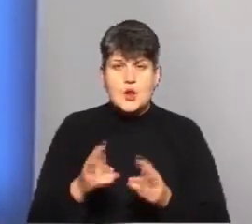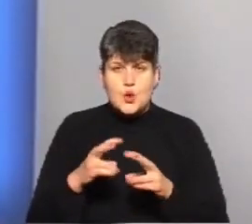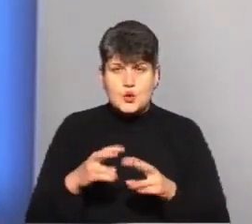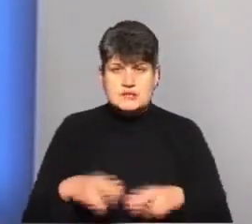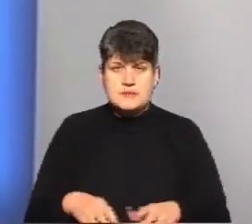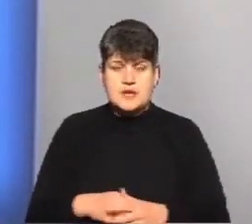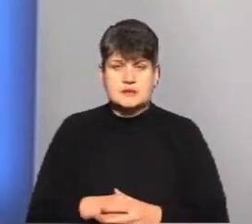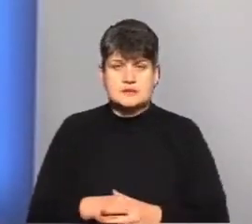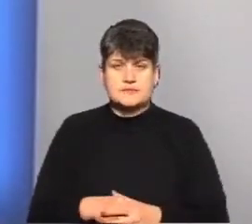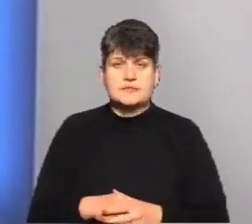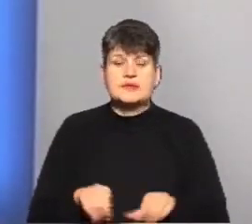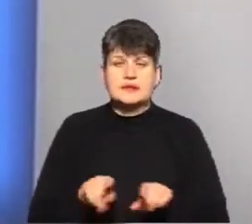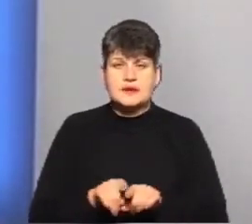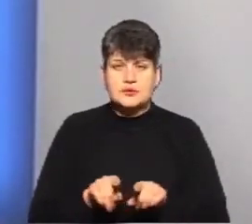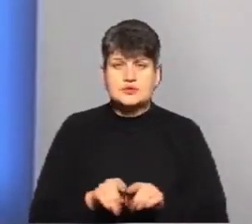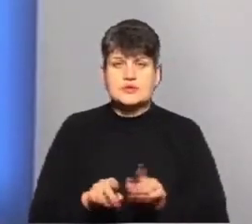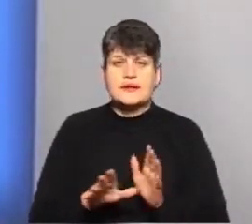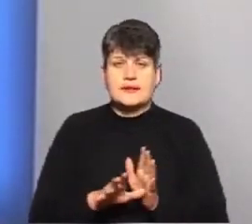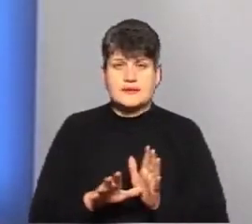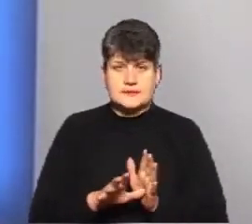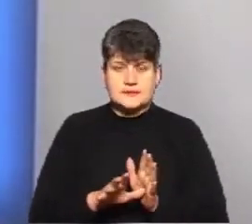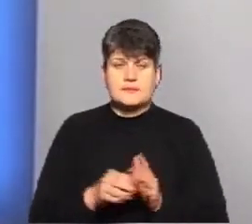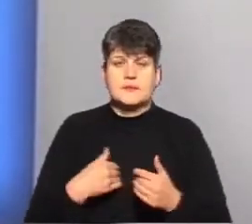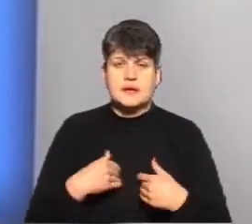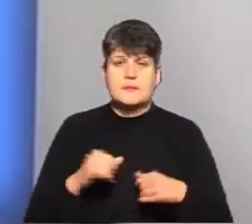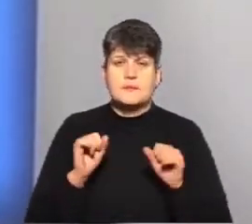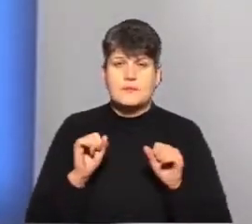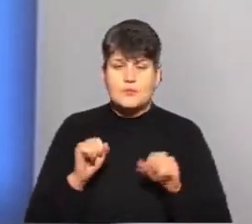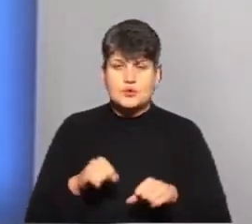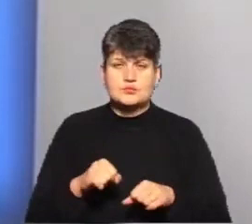само електроенергія. Ми можемо вживати